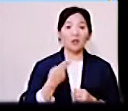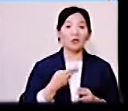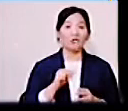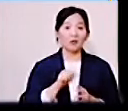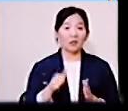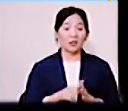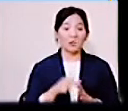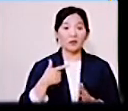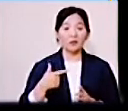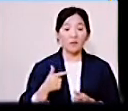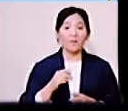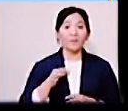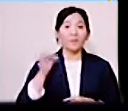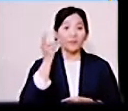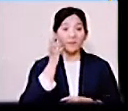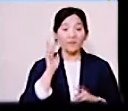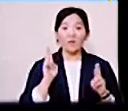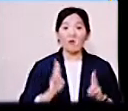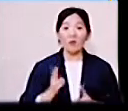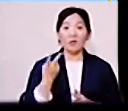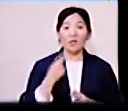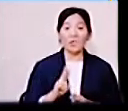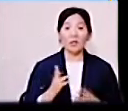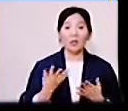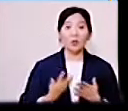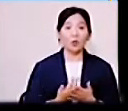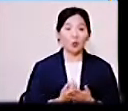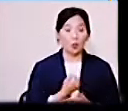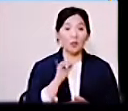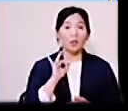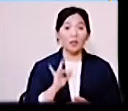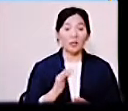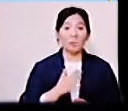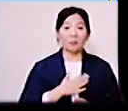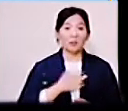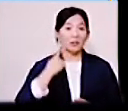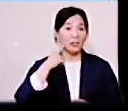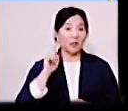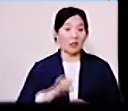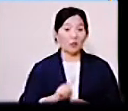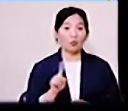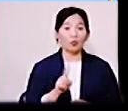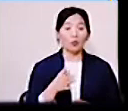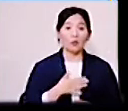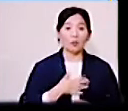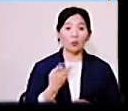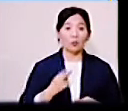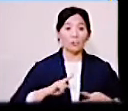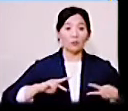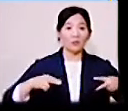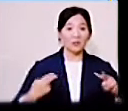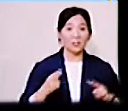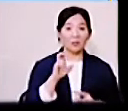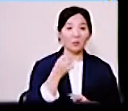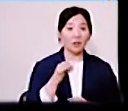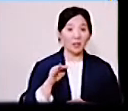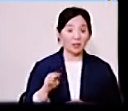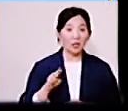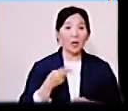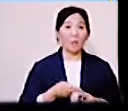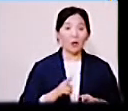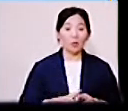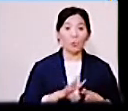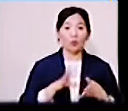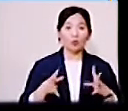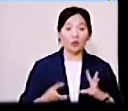бит. Вспомним формулу для расчета, и мы знаем, что нам нужно перевести в байты, поэтому результат